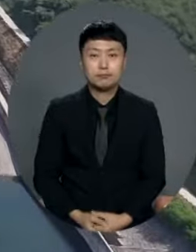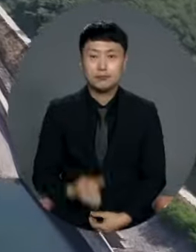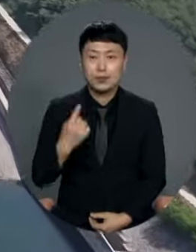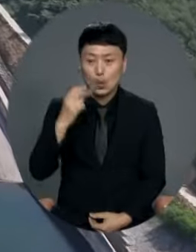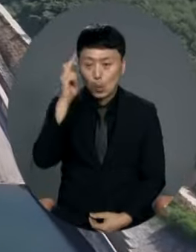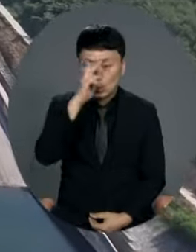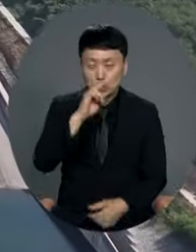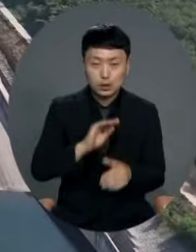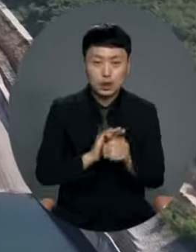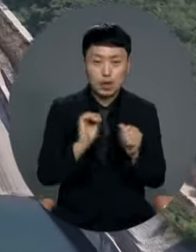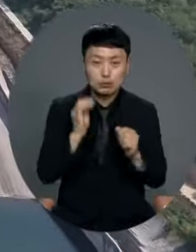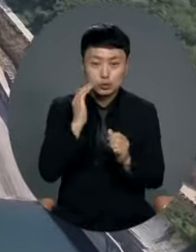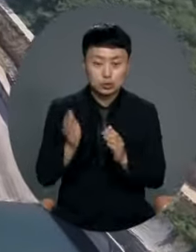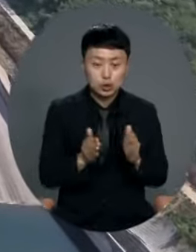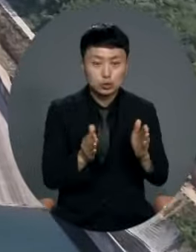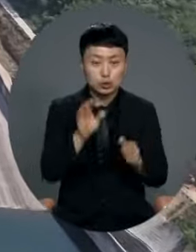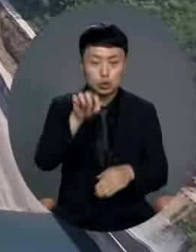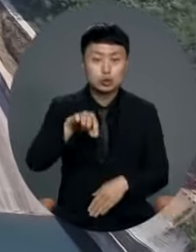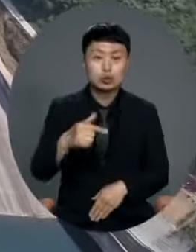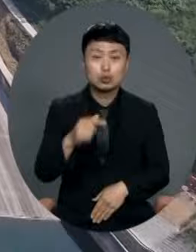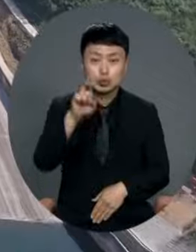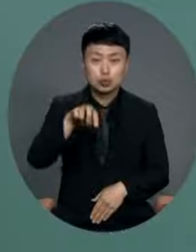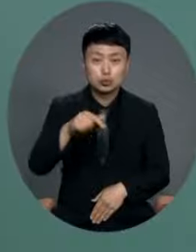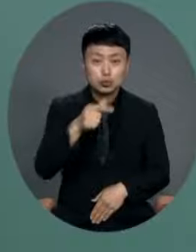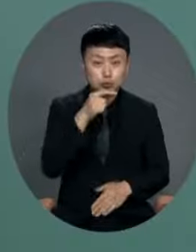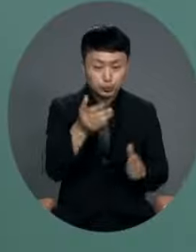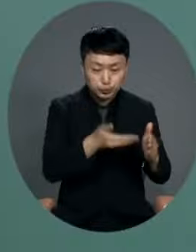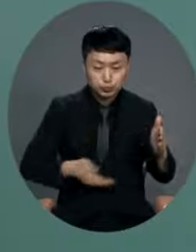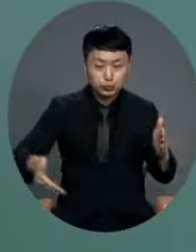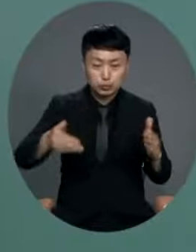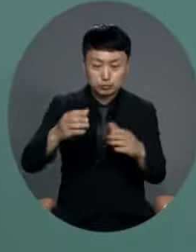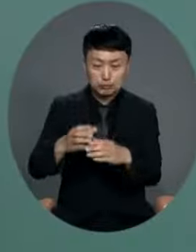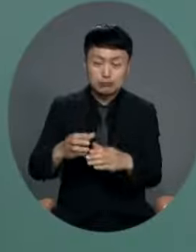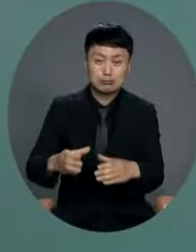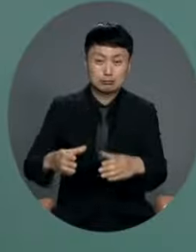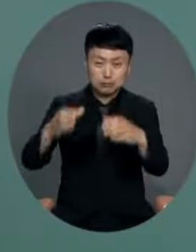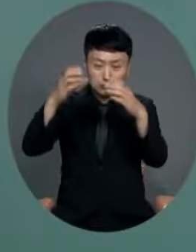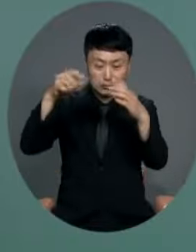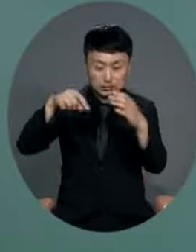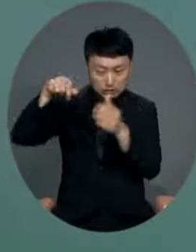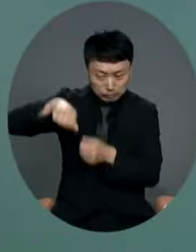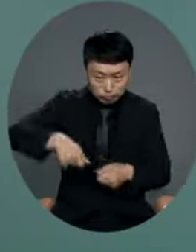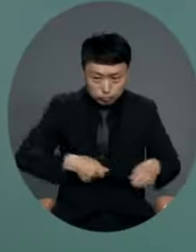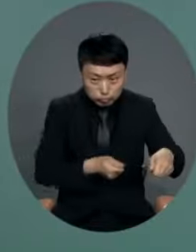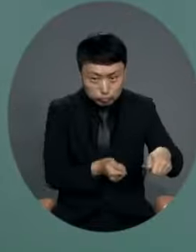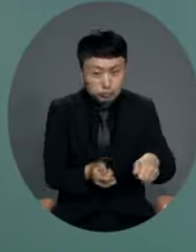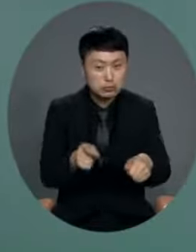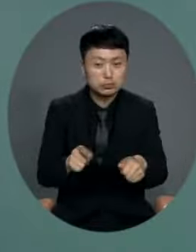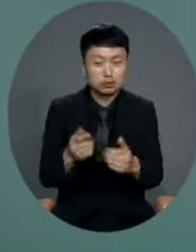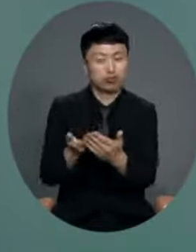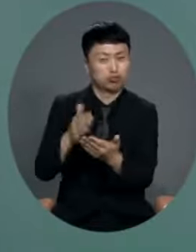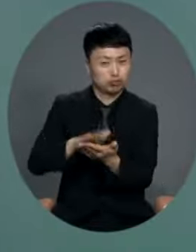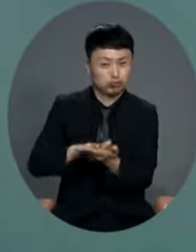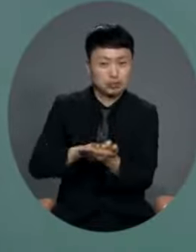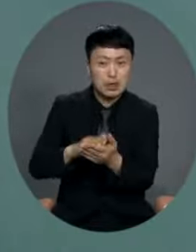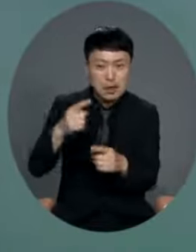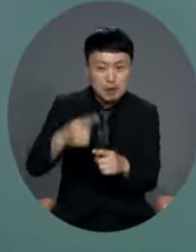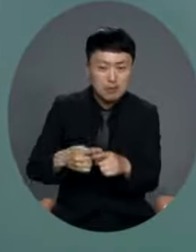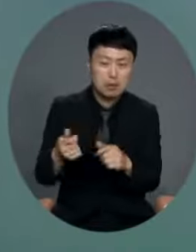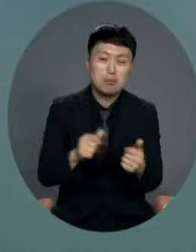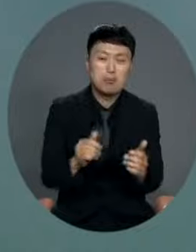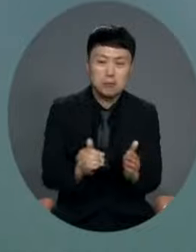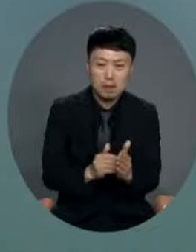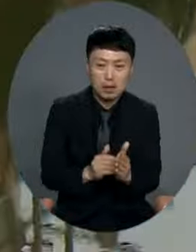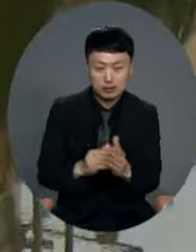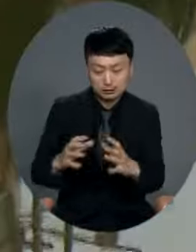기자입니다 청도 운문댐 취수탑 작업하던 잠수부 두 명이 목숨을 잃었습니다 취수탑 외벽에 철근과